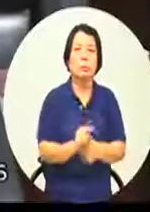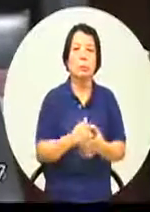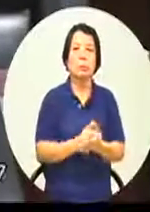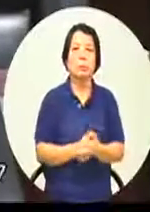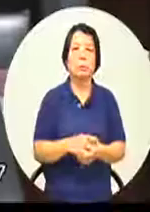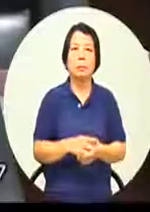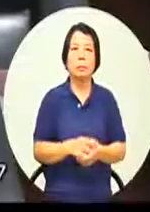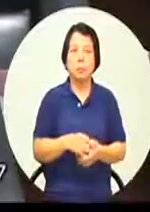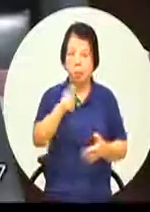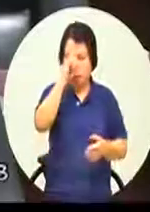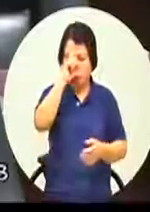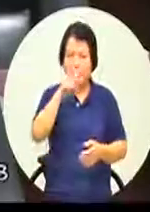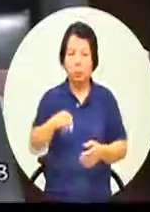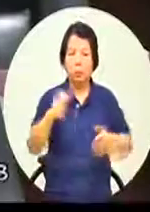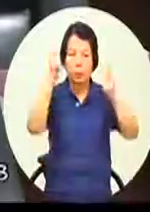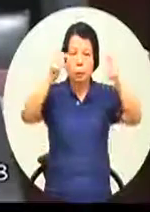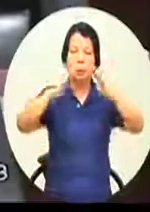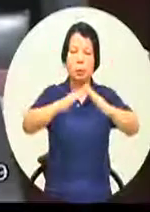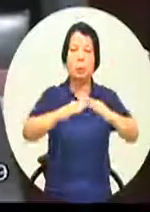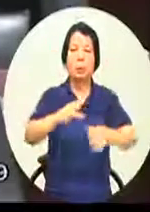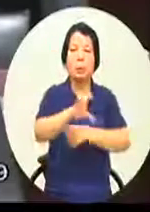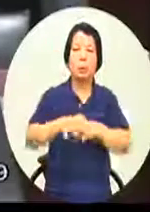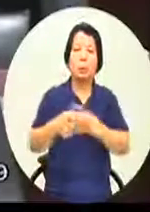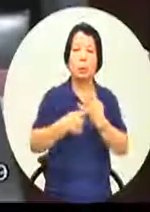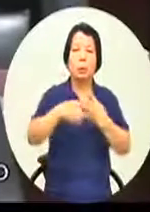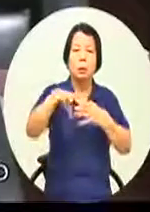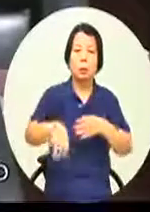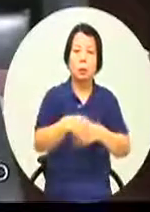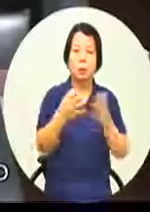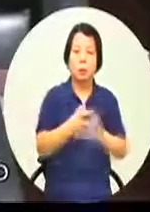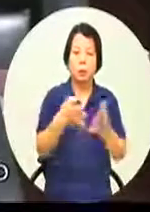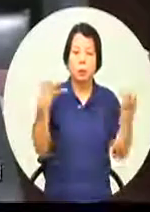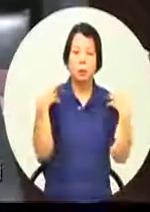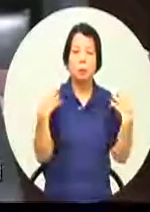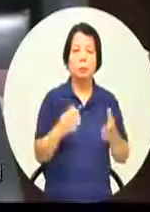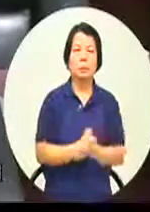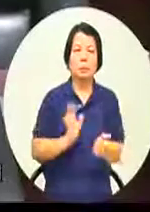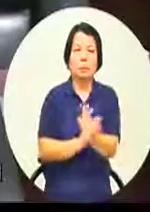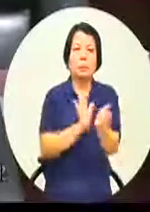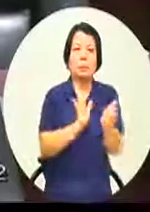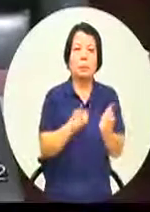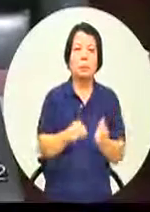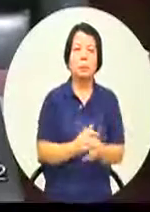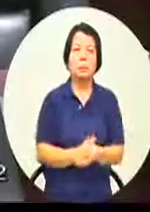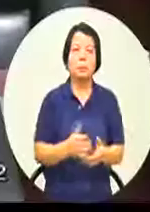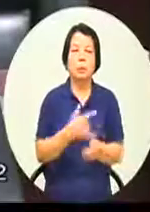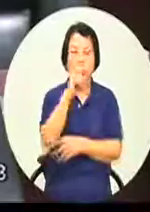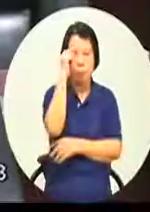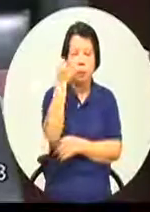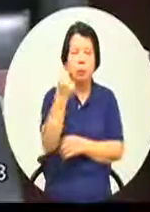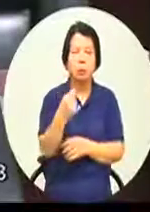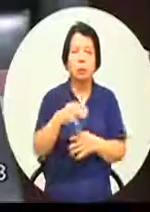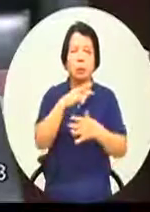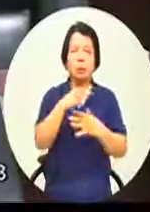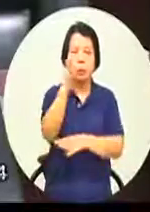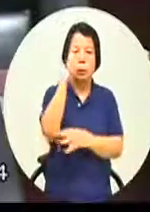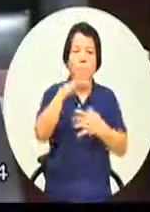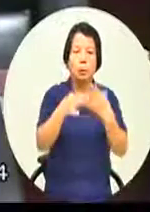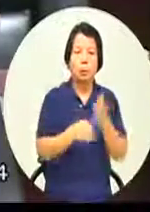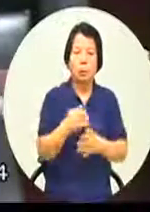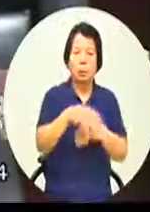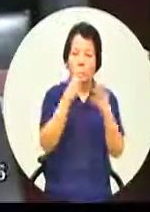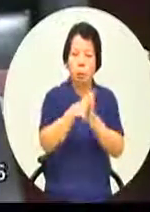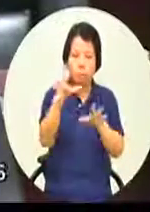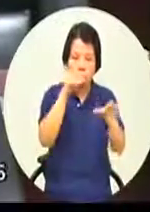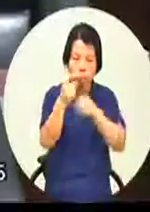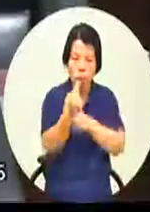我期待是说我们高雄市的农业局可以更有肩膀哈，来推一些比较有意义的政策，那把资源跟预算